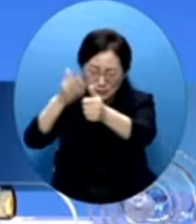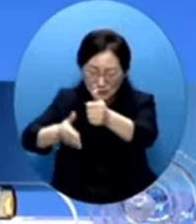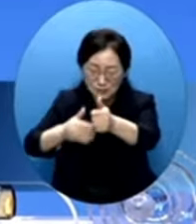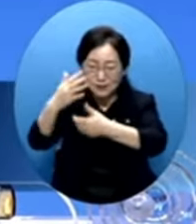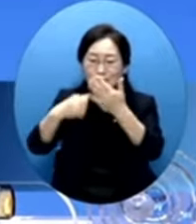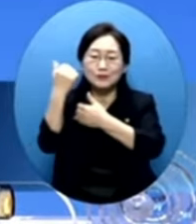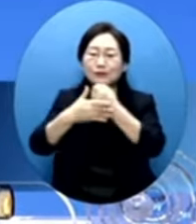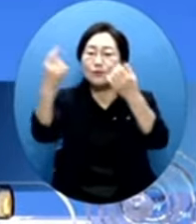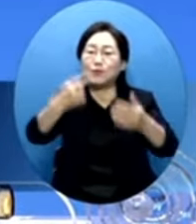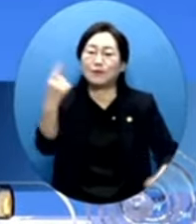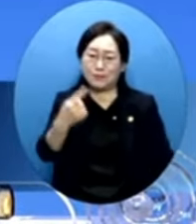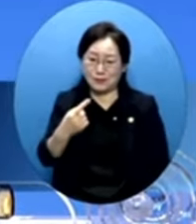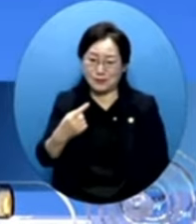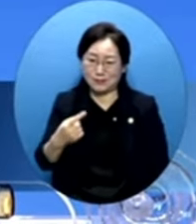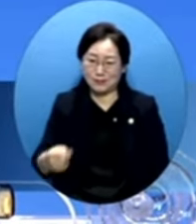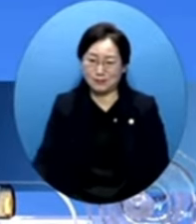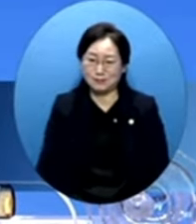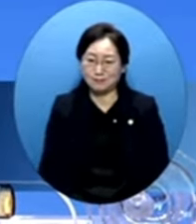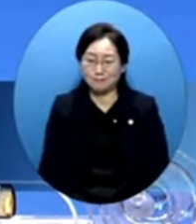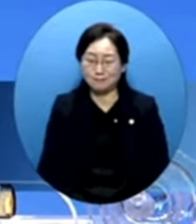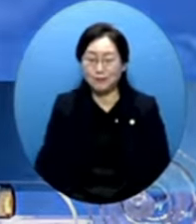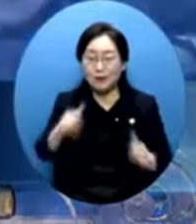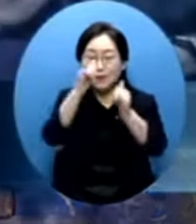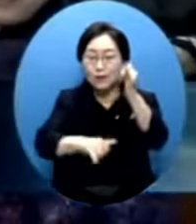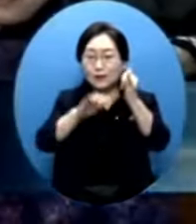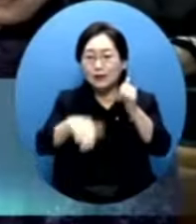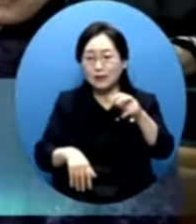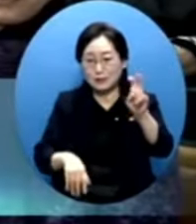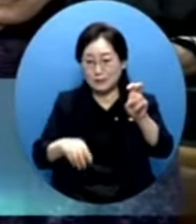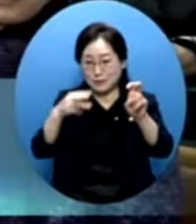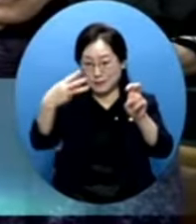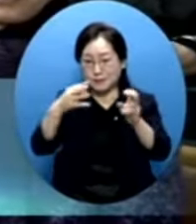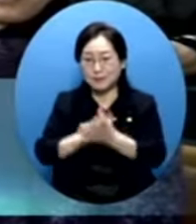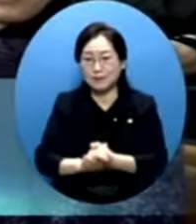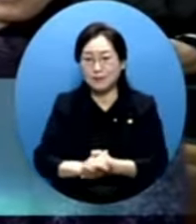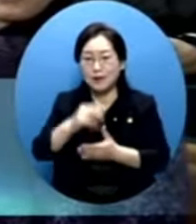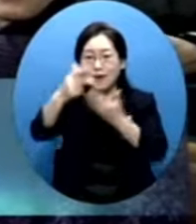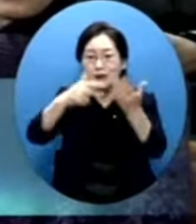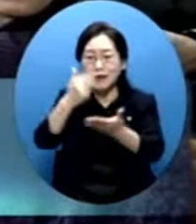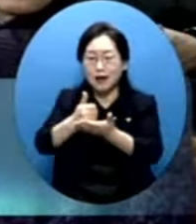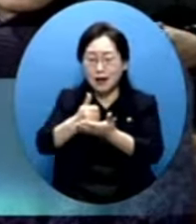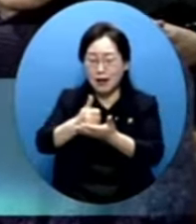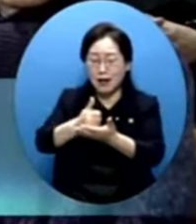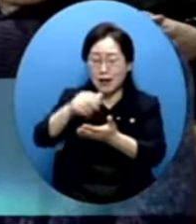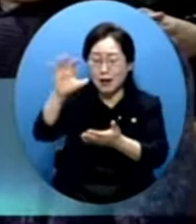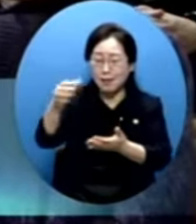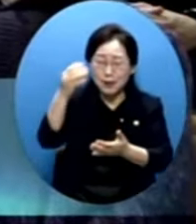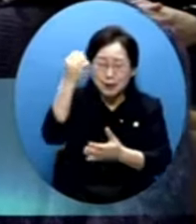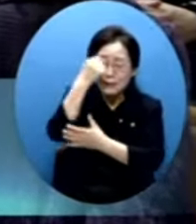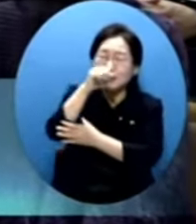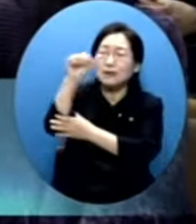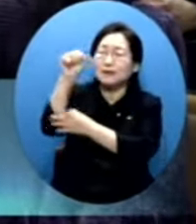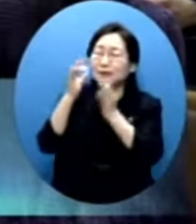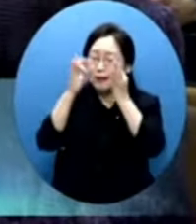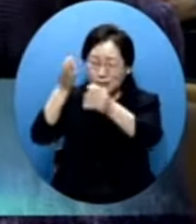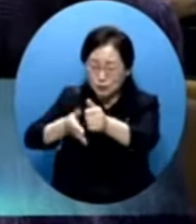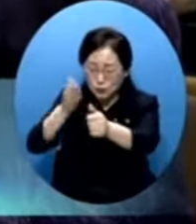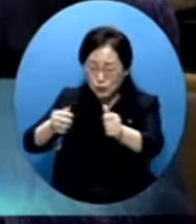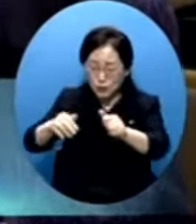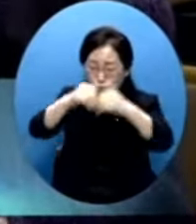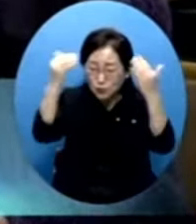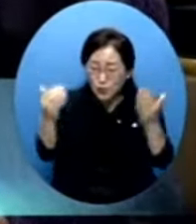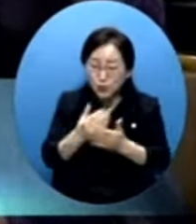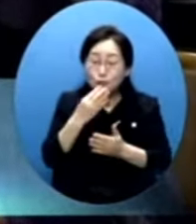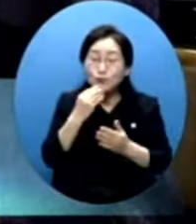되는 것입니다 아멘 역대하 20장 3절을 말씀합니다 야로 낫을 향하여 간구하고 온